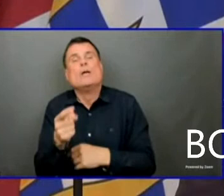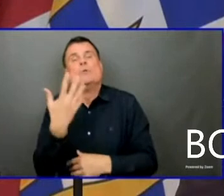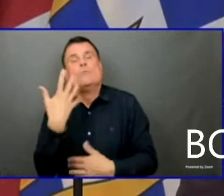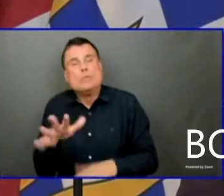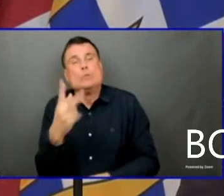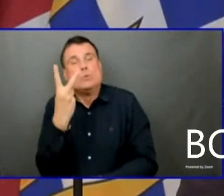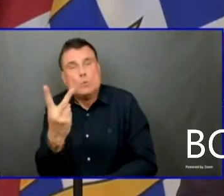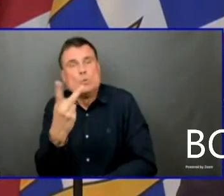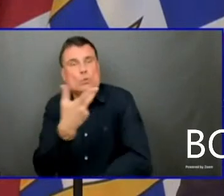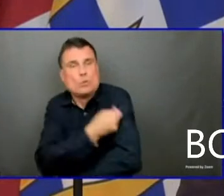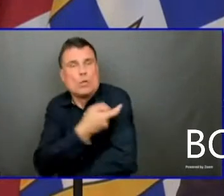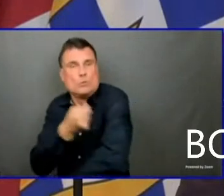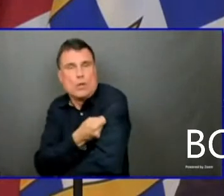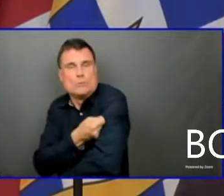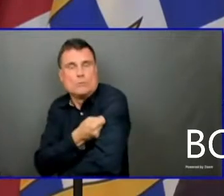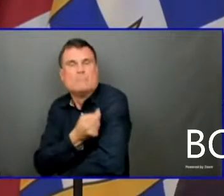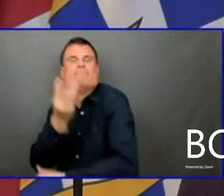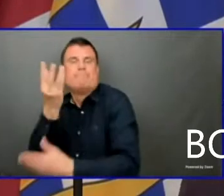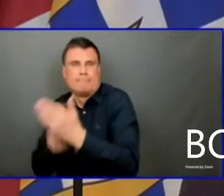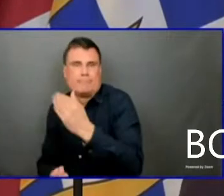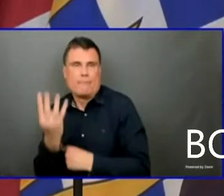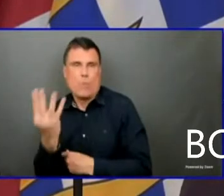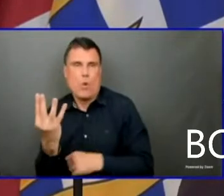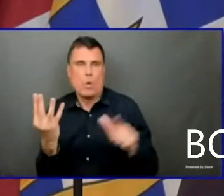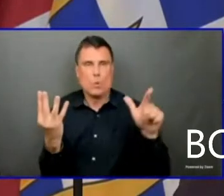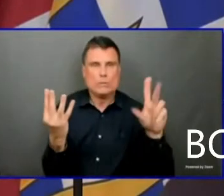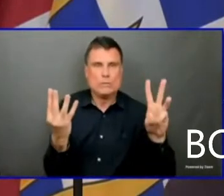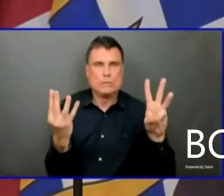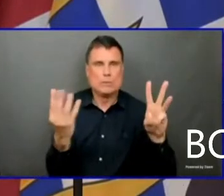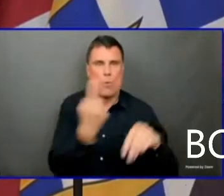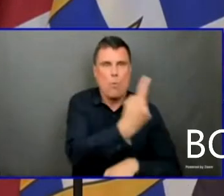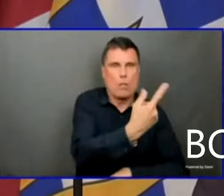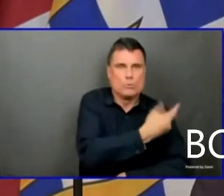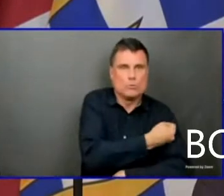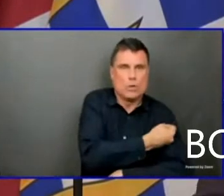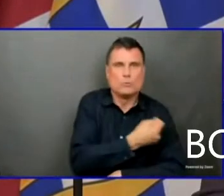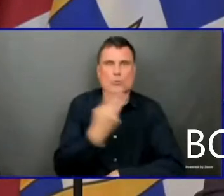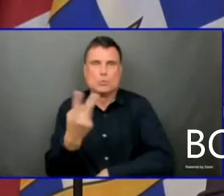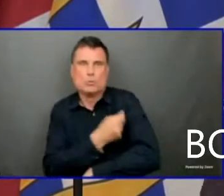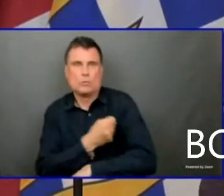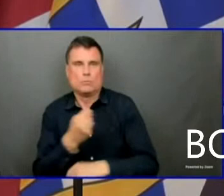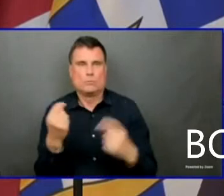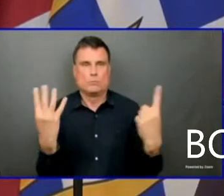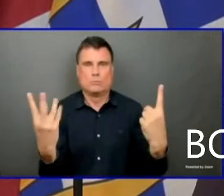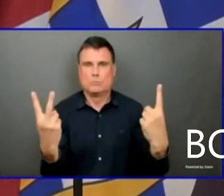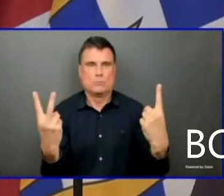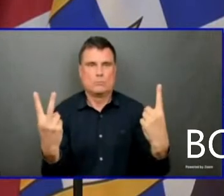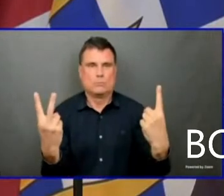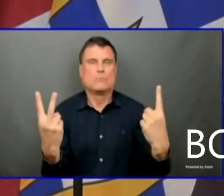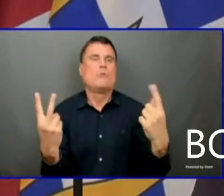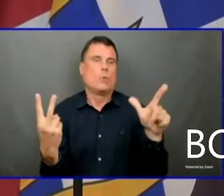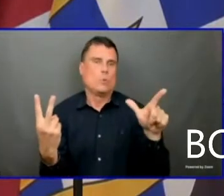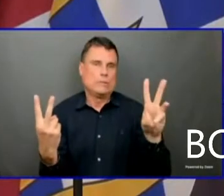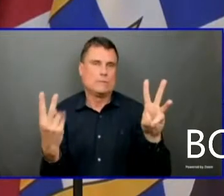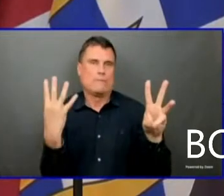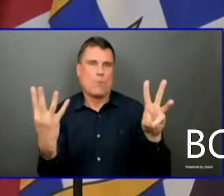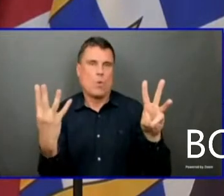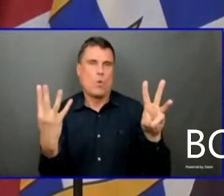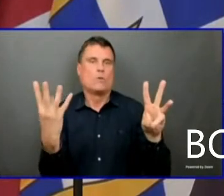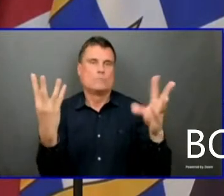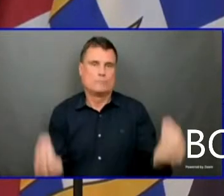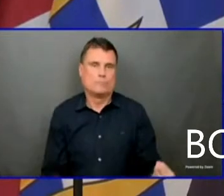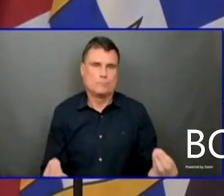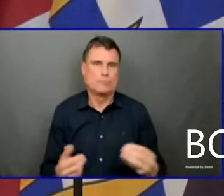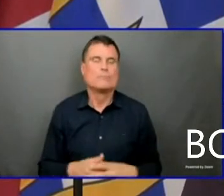个没有具体的数字，就是说他这个受到2针多少时间里边。 We